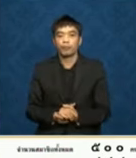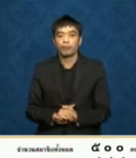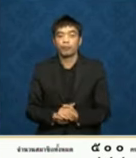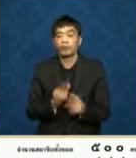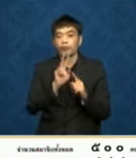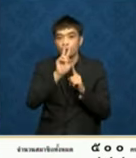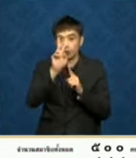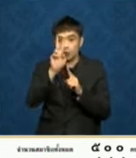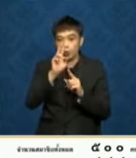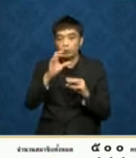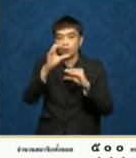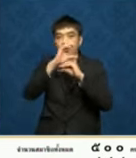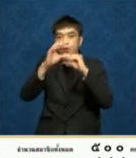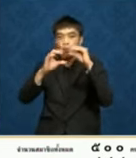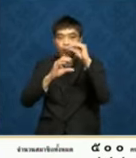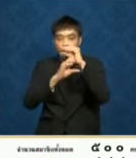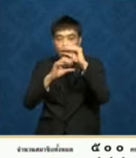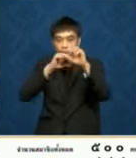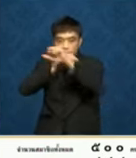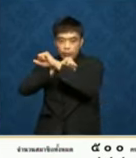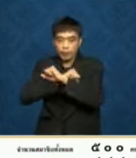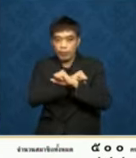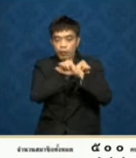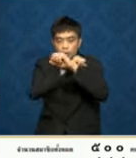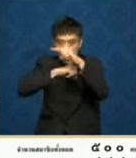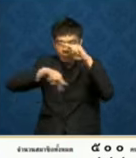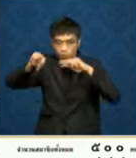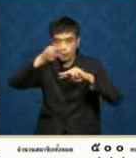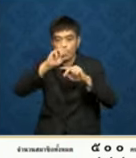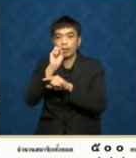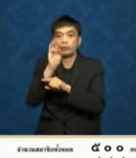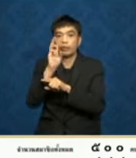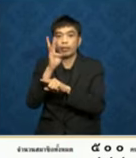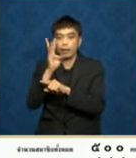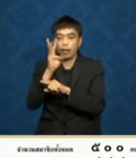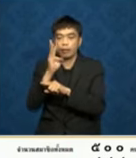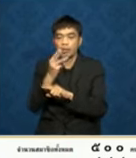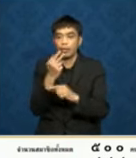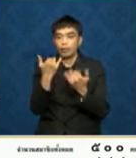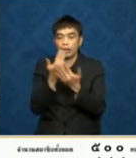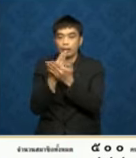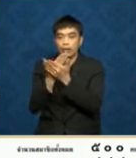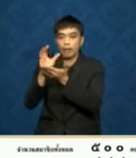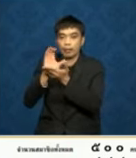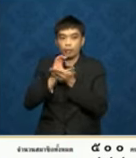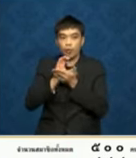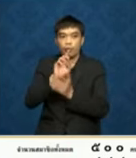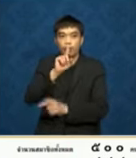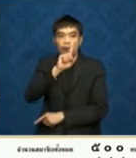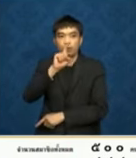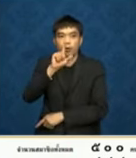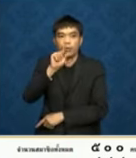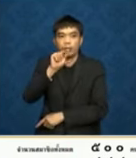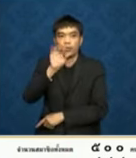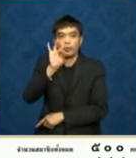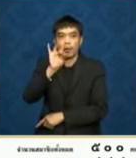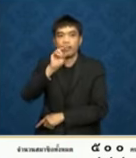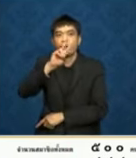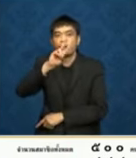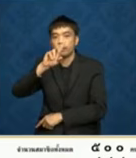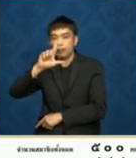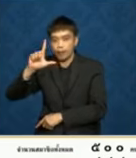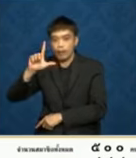ัฒนาระบบการค้มครองทางสังคมและการจดสวัดีการที่ได้รบงประมาณอยู่ 128 ล้านบาทครั